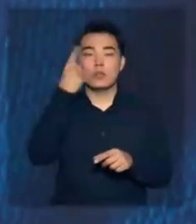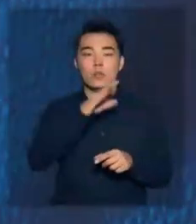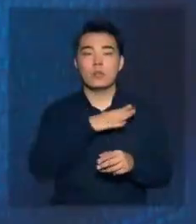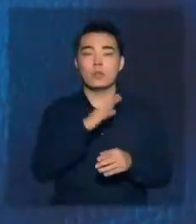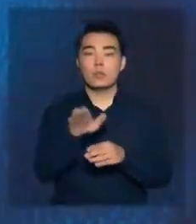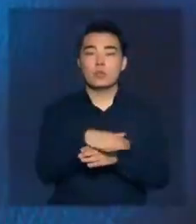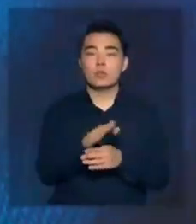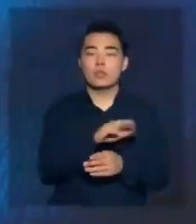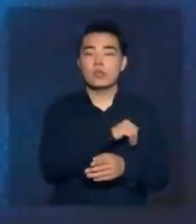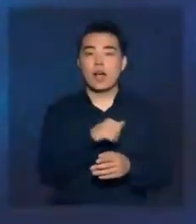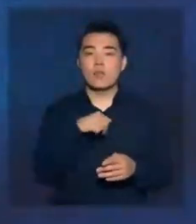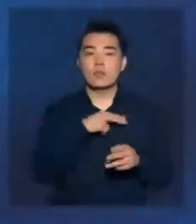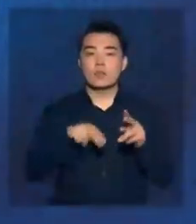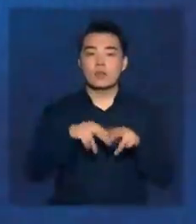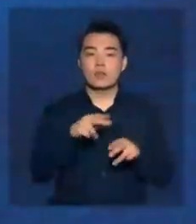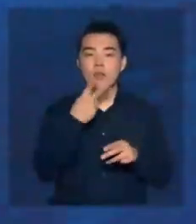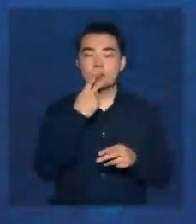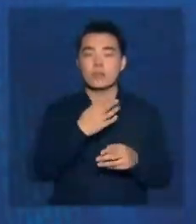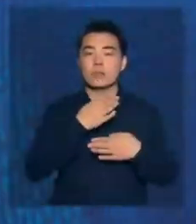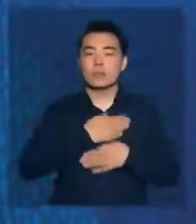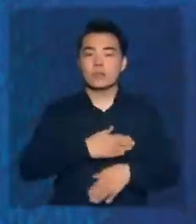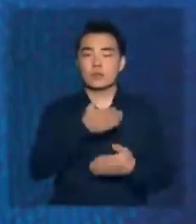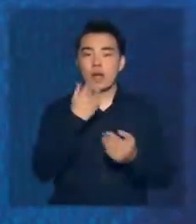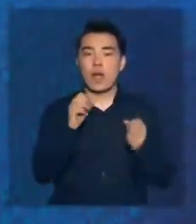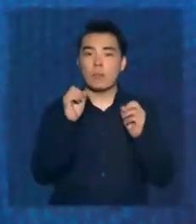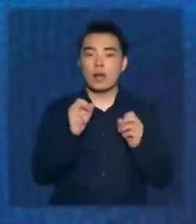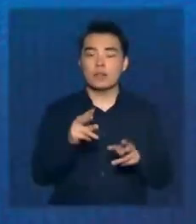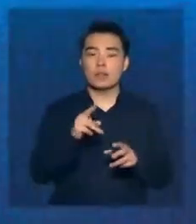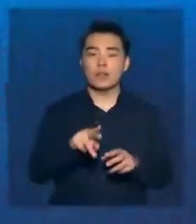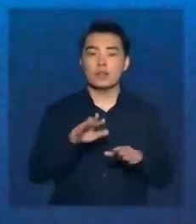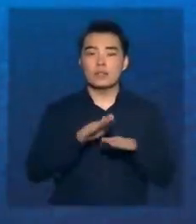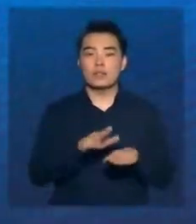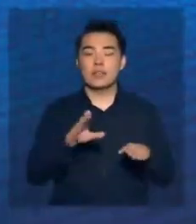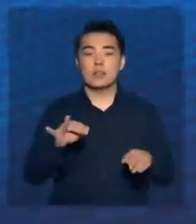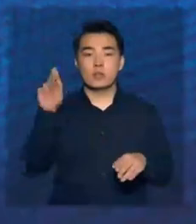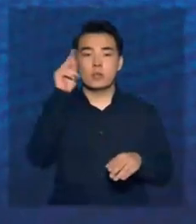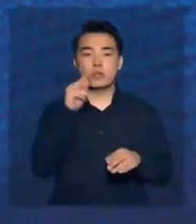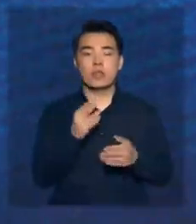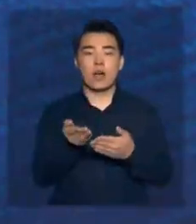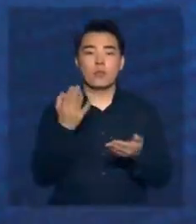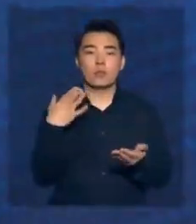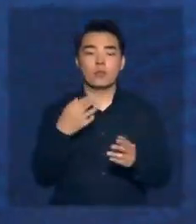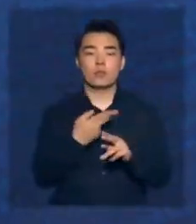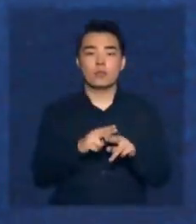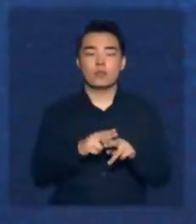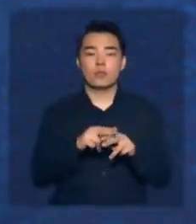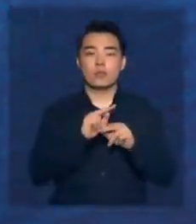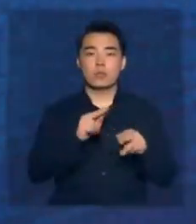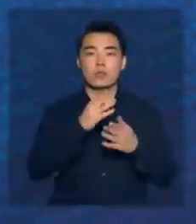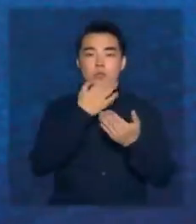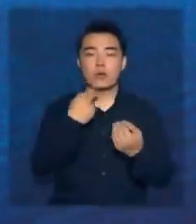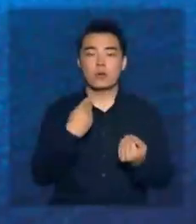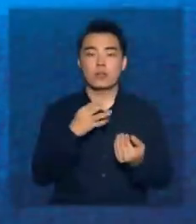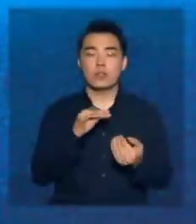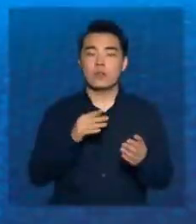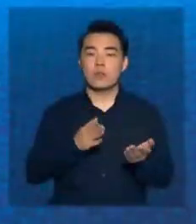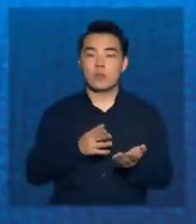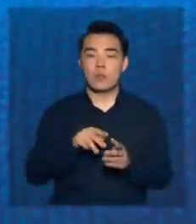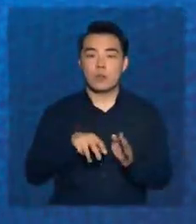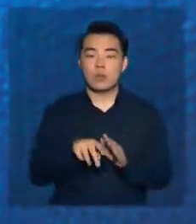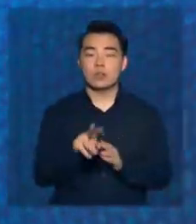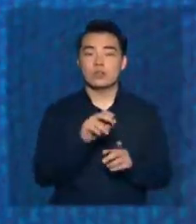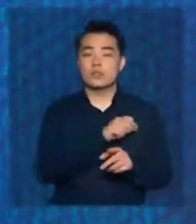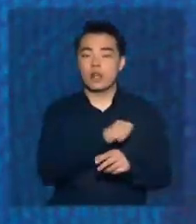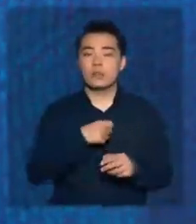Пустующая пристройка не представляет опасности для детей. Занятия уже давно там не проводятся и вход туда закрыт.